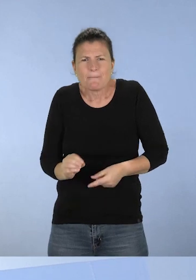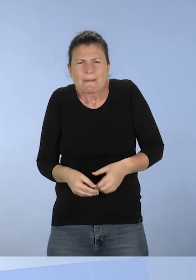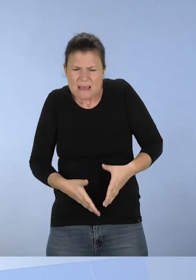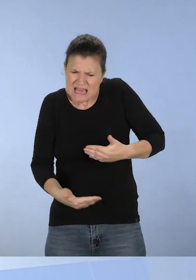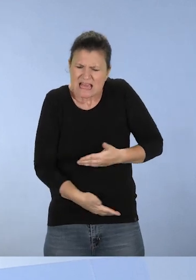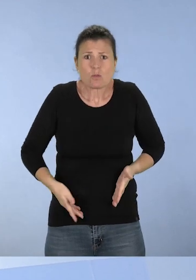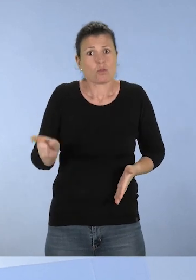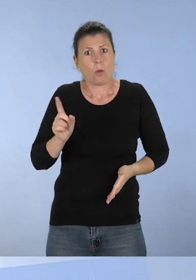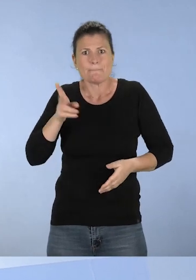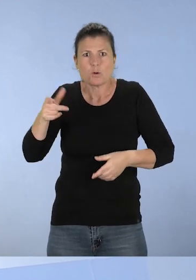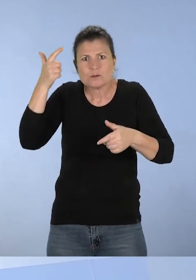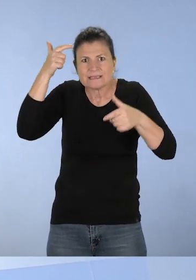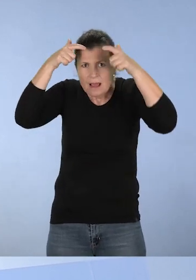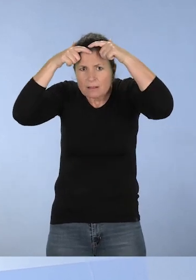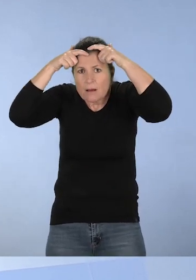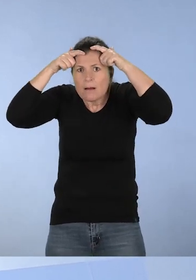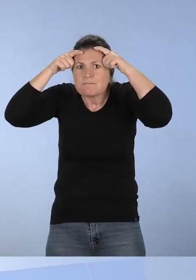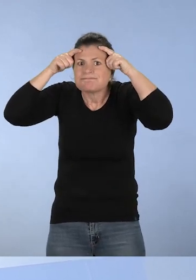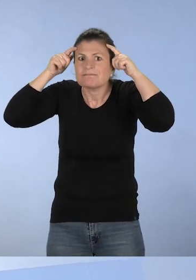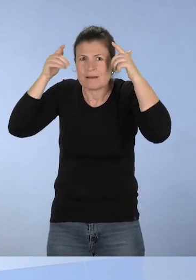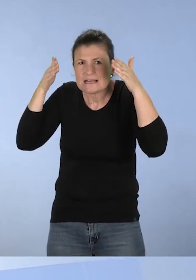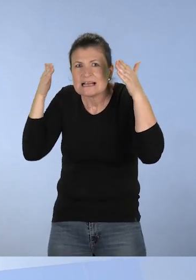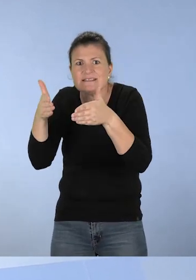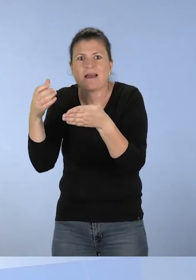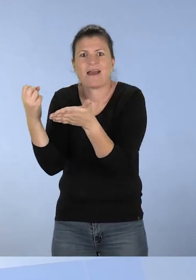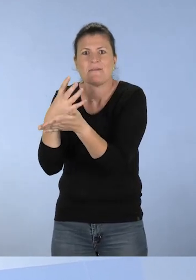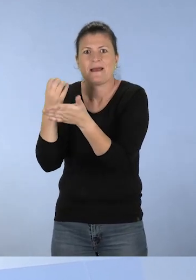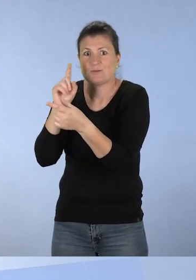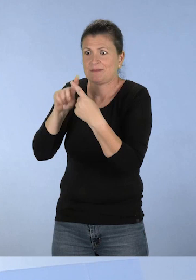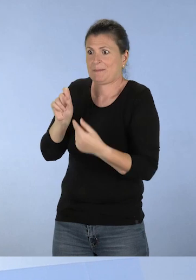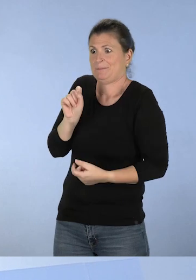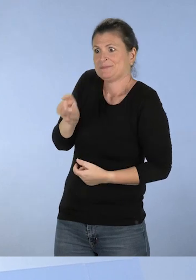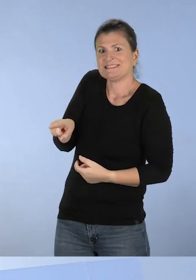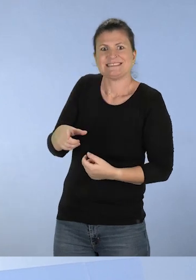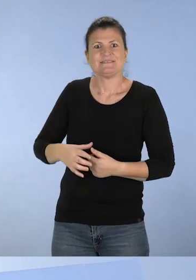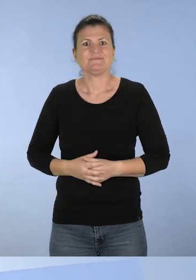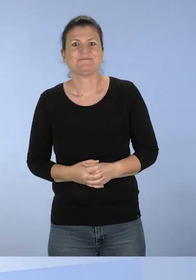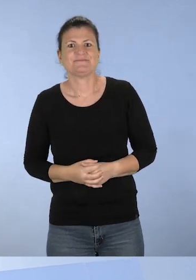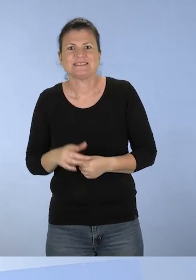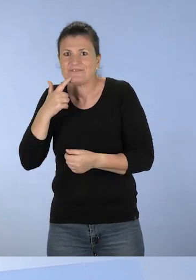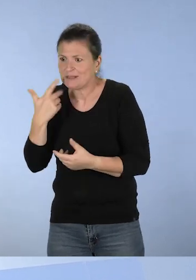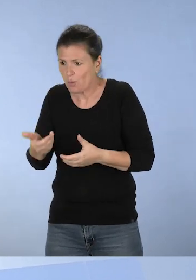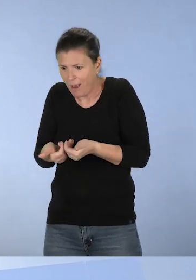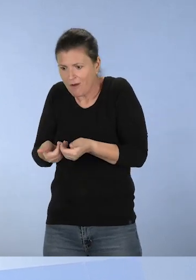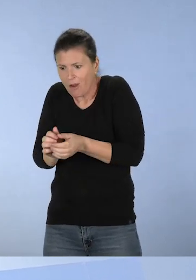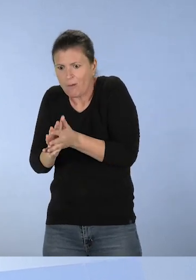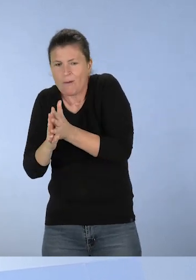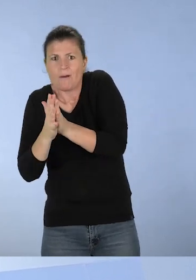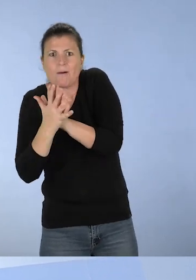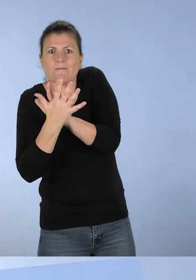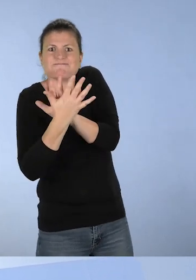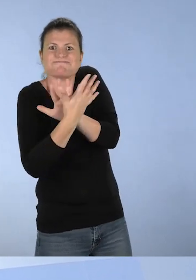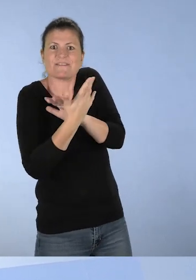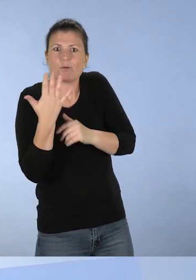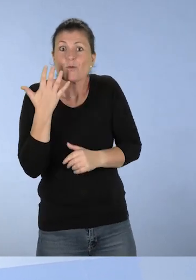le fœtus en entier, nous avons fait le zoom sur la tête fœtale et recentré l'information sur le thème abordé dans cette planche, c'est-à-dire la modification du